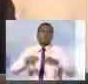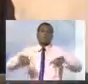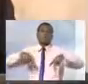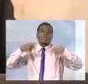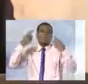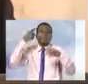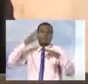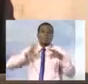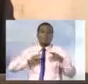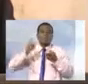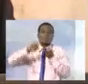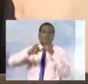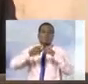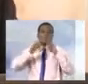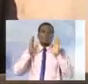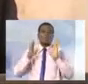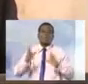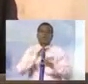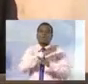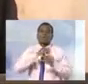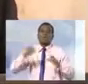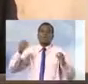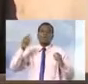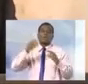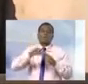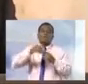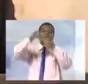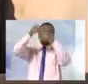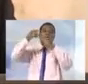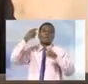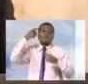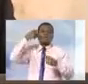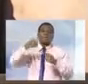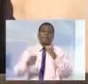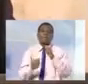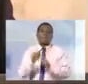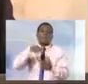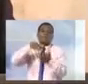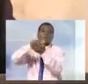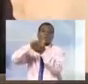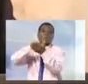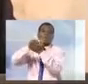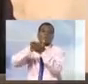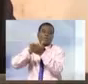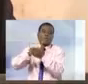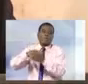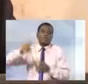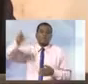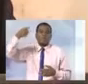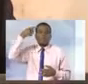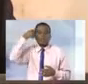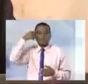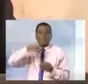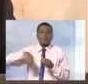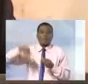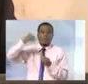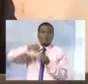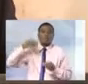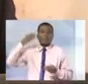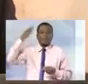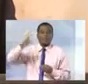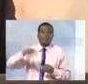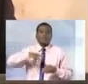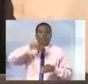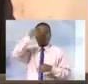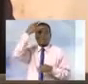pour nos compatriotes et en particulier pour les plus vulnérables. Le gouvernement renforcera sa